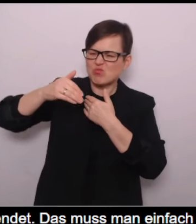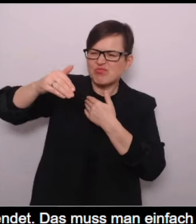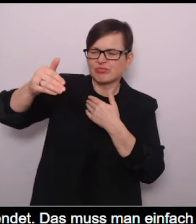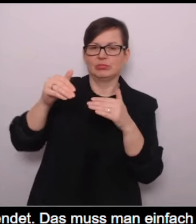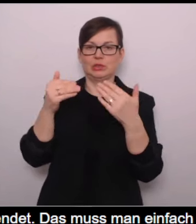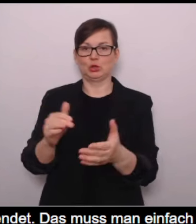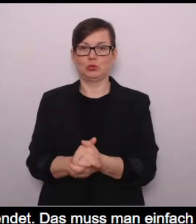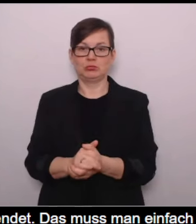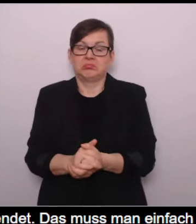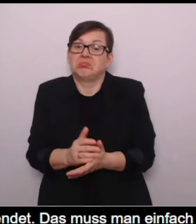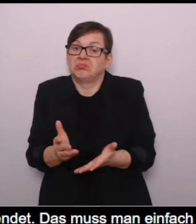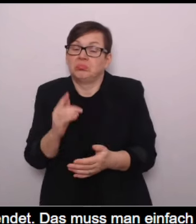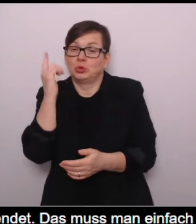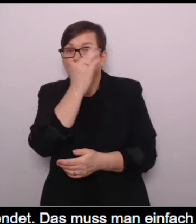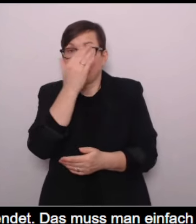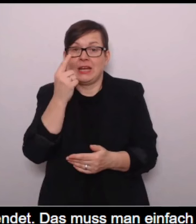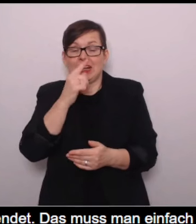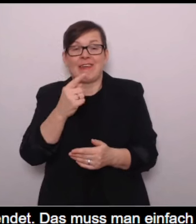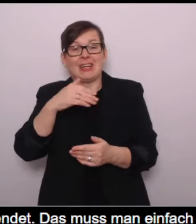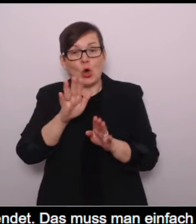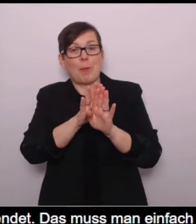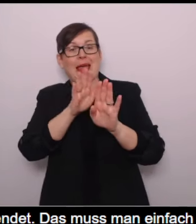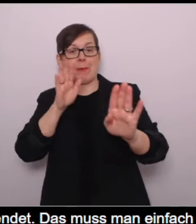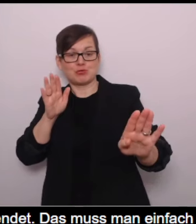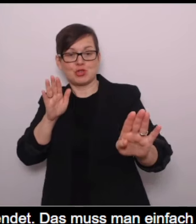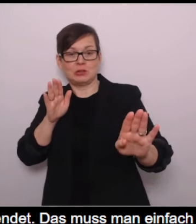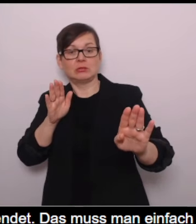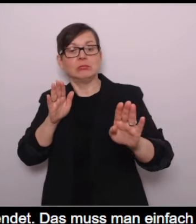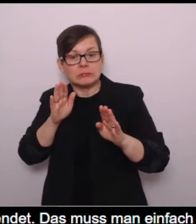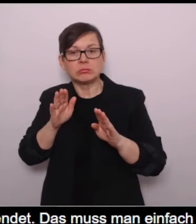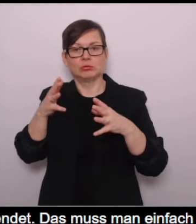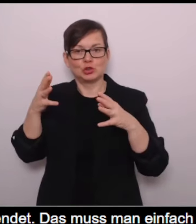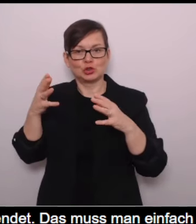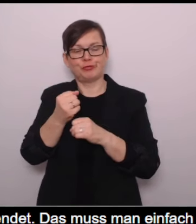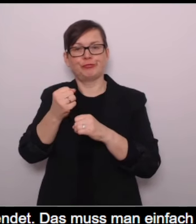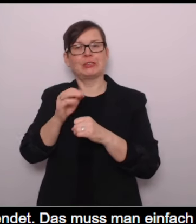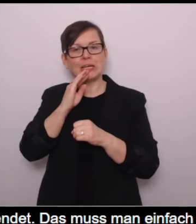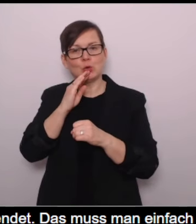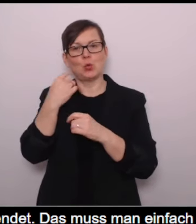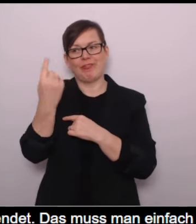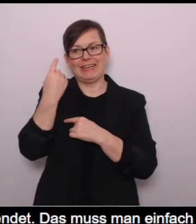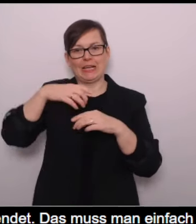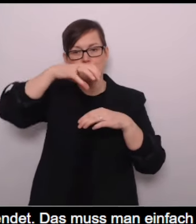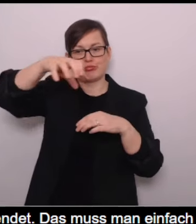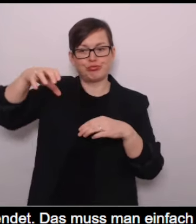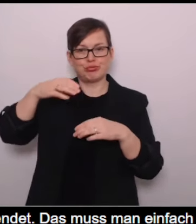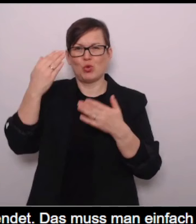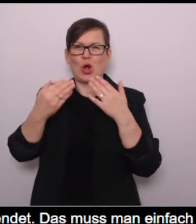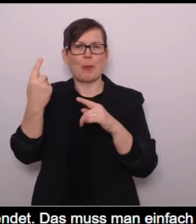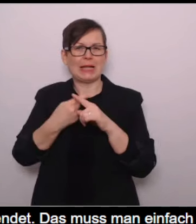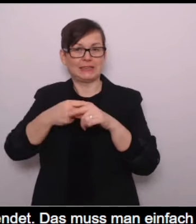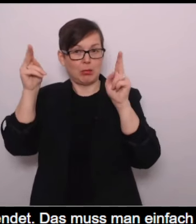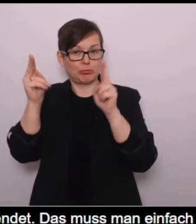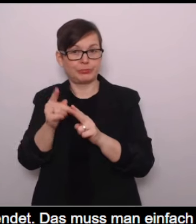eben eingehalten, aber die Menschen hätten es gerne etwas weiter weg. Die Frage ist, ob durch diese Verschiebung dann noch genügend Windräder